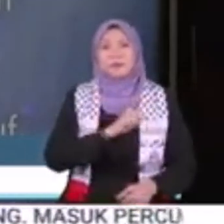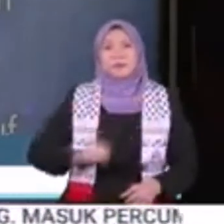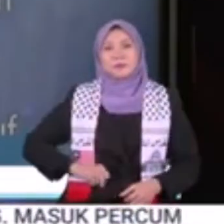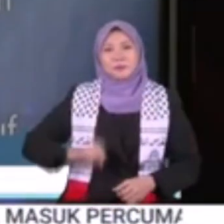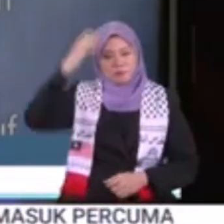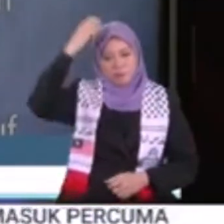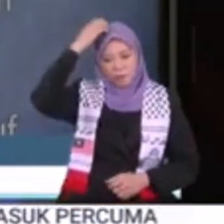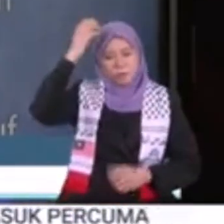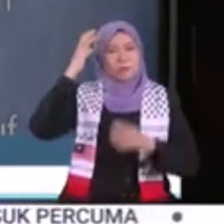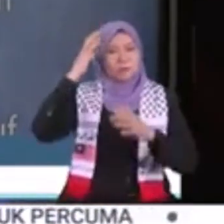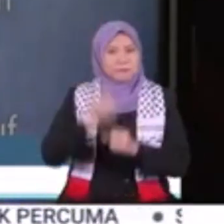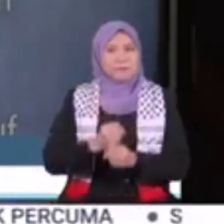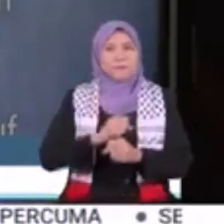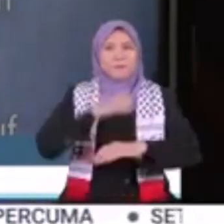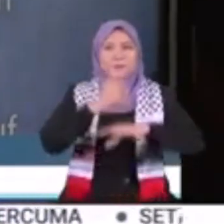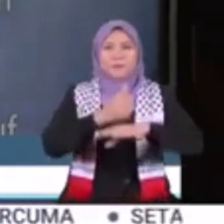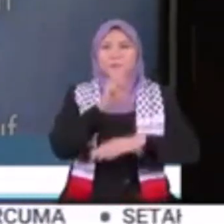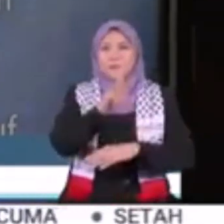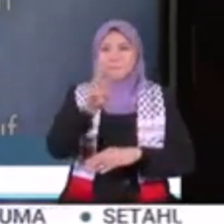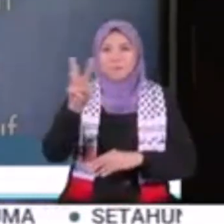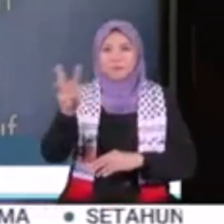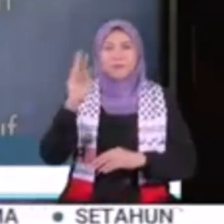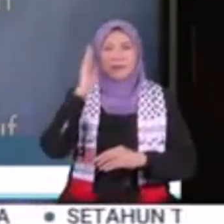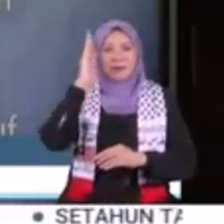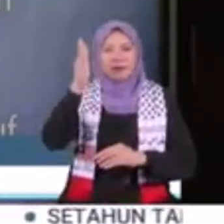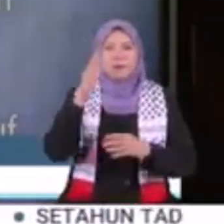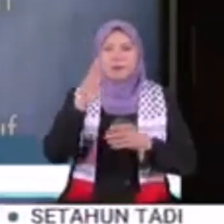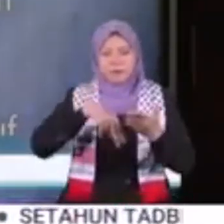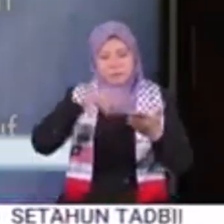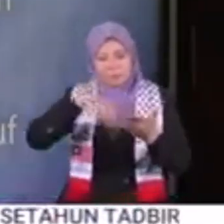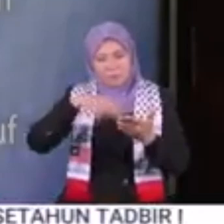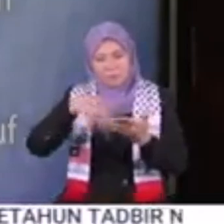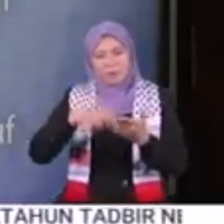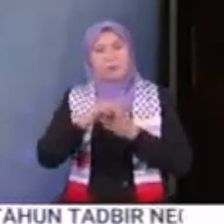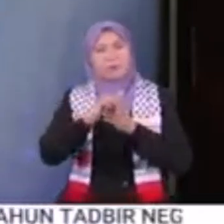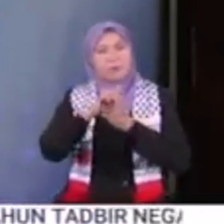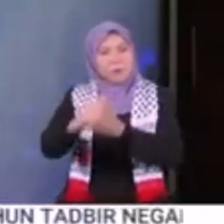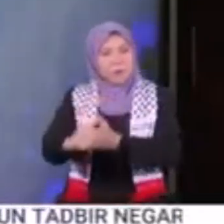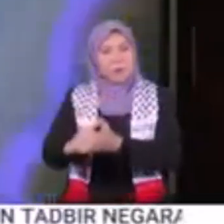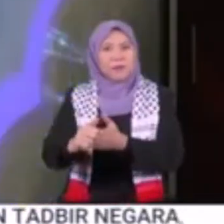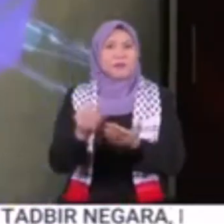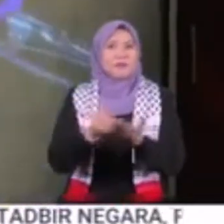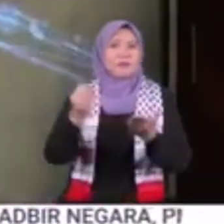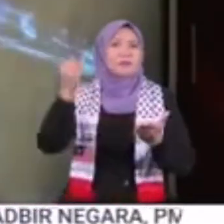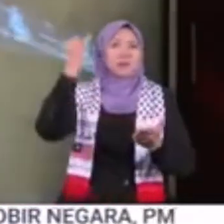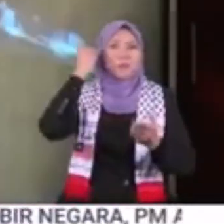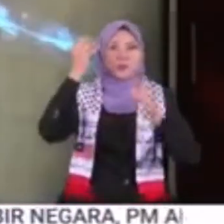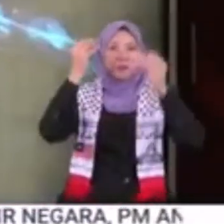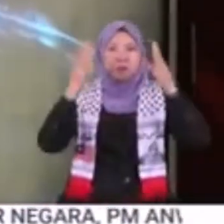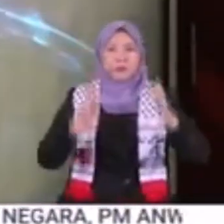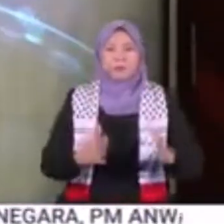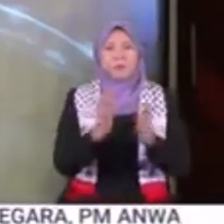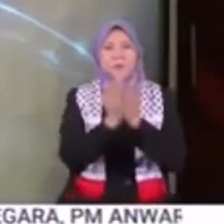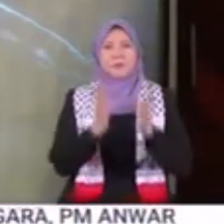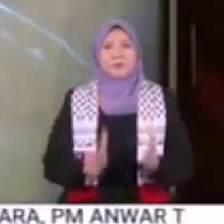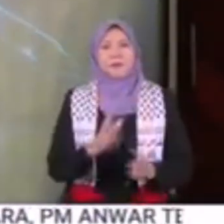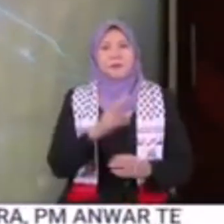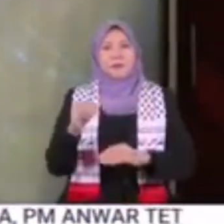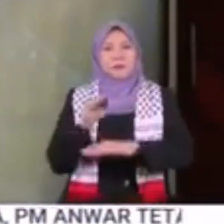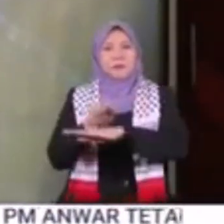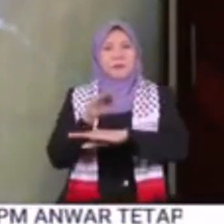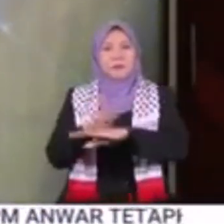Sharafuddin yakin dengan mewujudkan laman web berkenaan akan menjadi bahan bacaan, panduan serta rujukan ilmuan, guru, pelajar dan